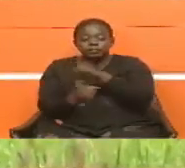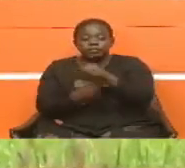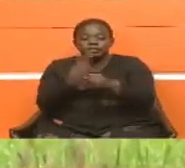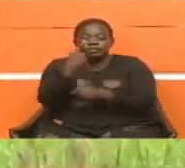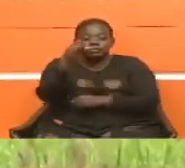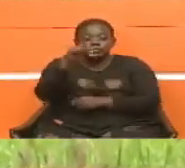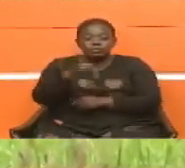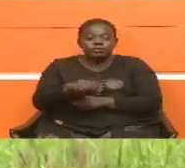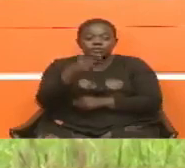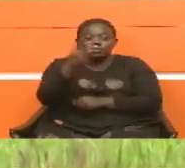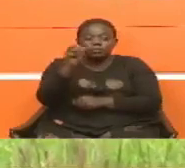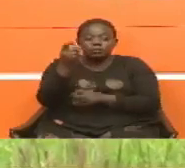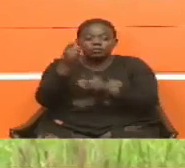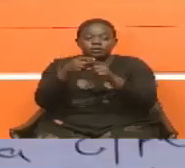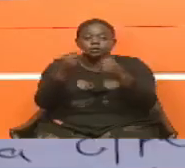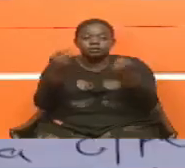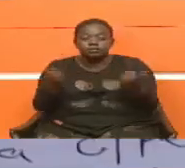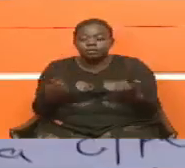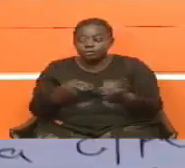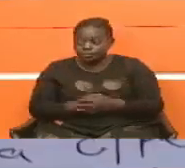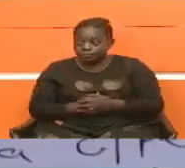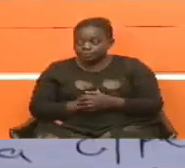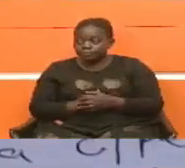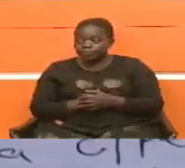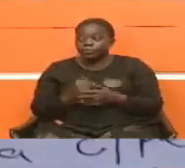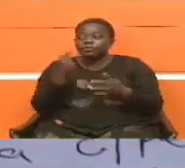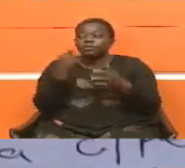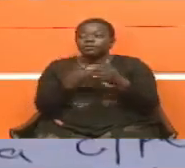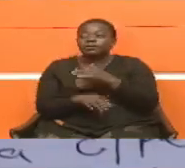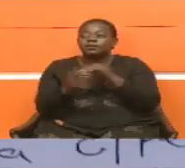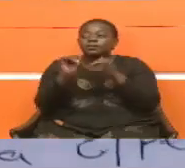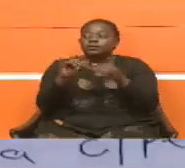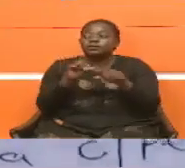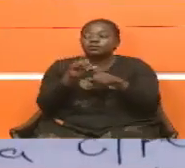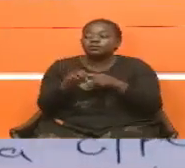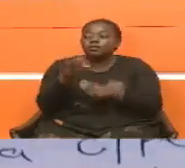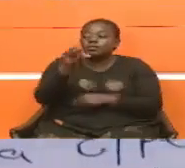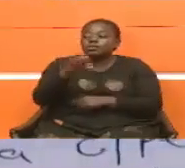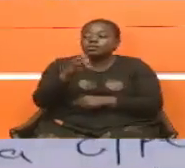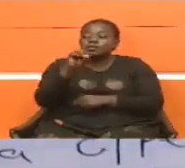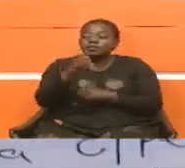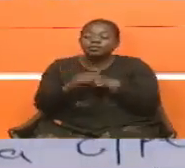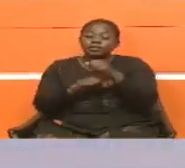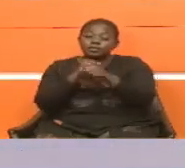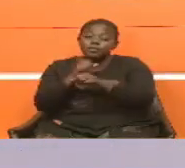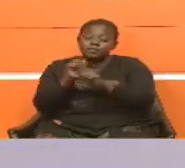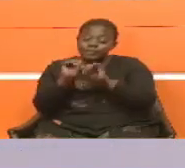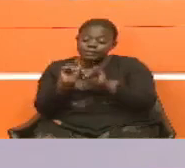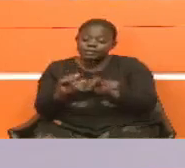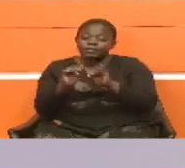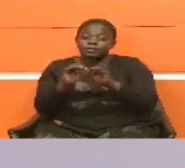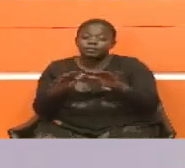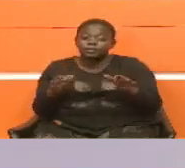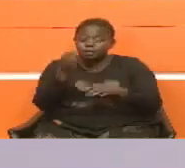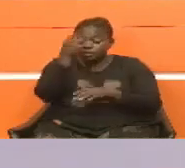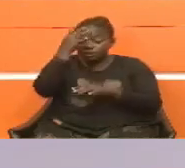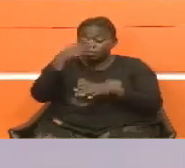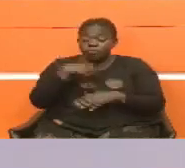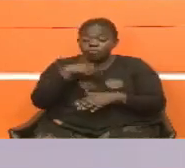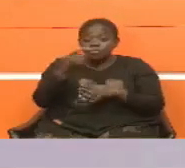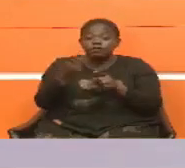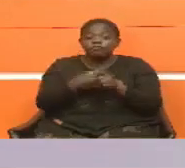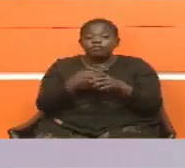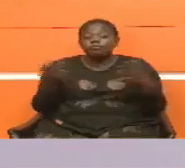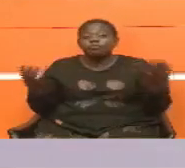2022 n'okutuusa kati. Bagamba nti bamaze emyaka egisoba mu 9 nga bali ku ttaka lino nga beewonya omugagga ono gye